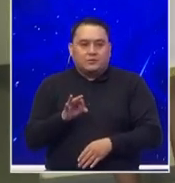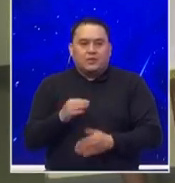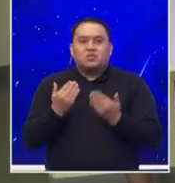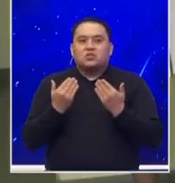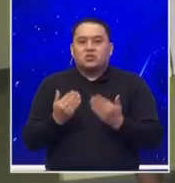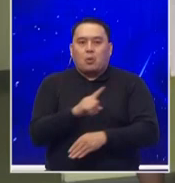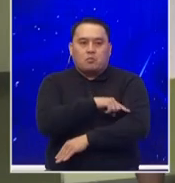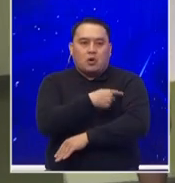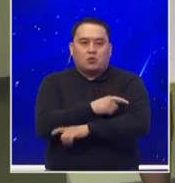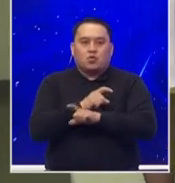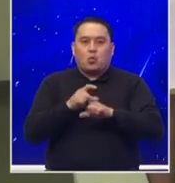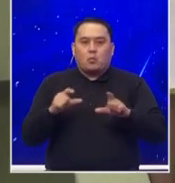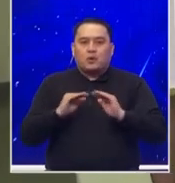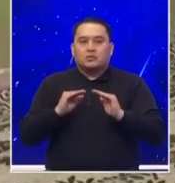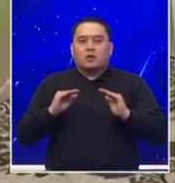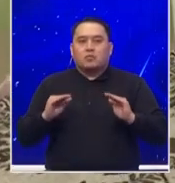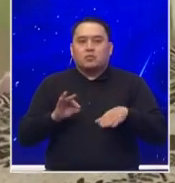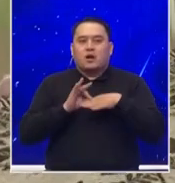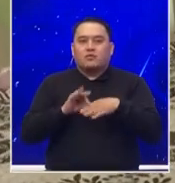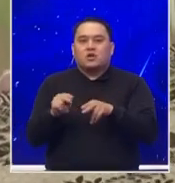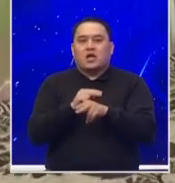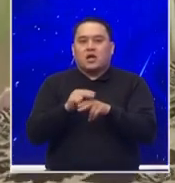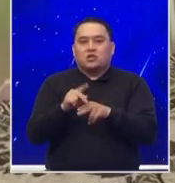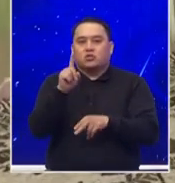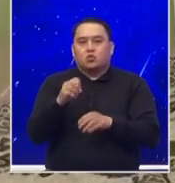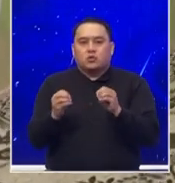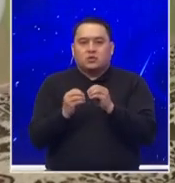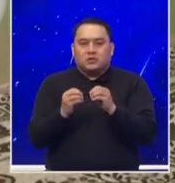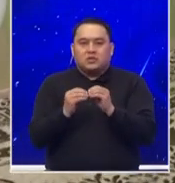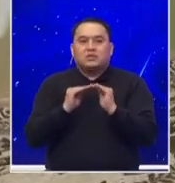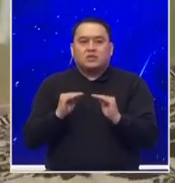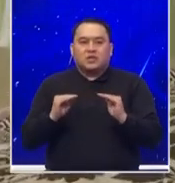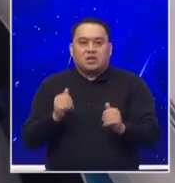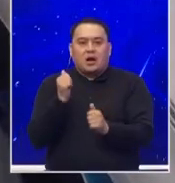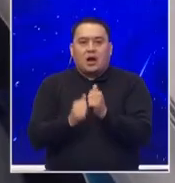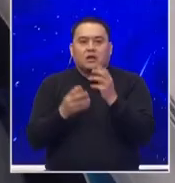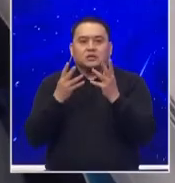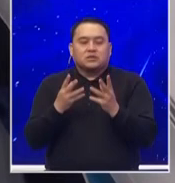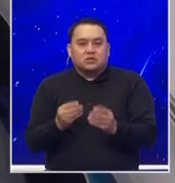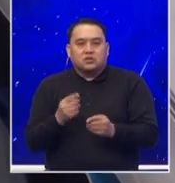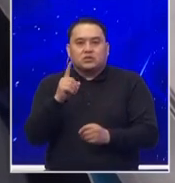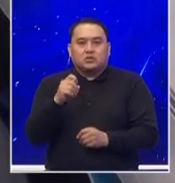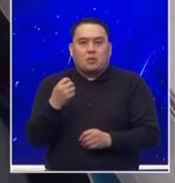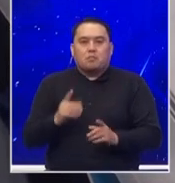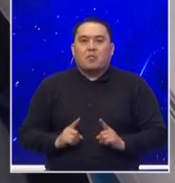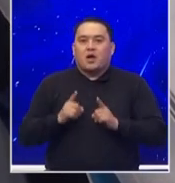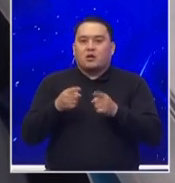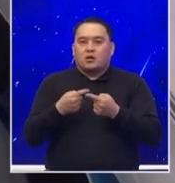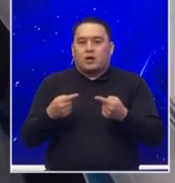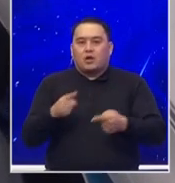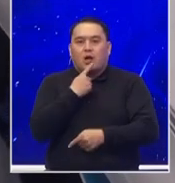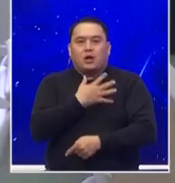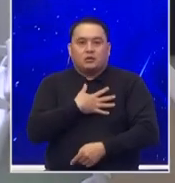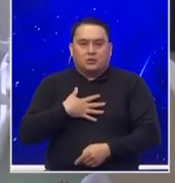время в многопрофильной областной детской больнице проходит лечение более 110 ребятишек. Ежедневно из 30-40 поступивших с различными